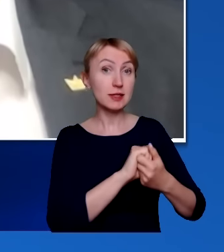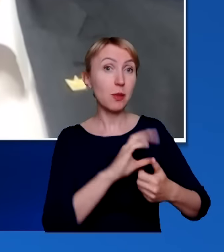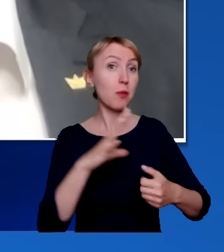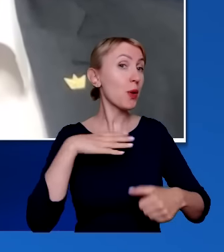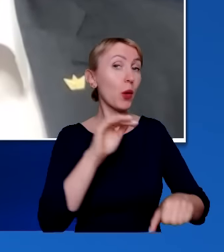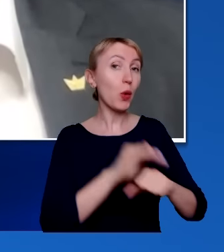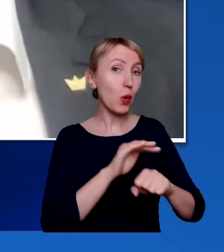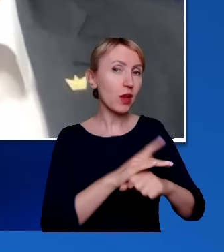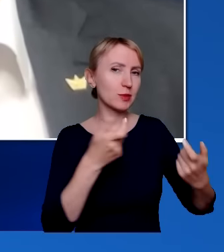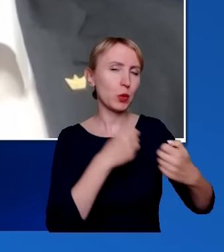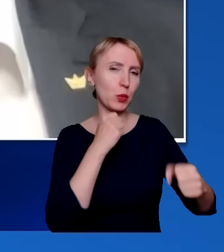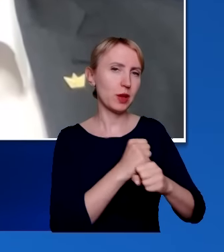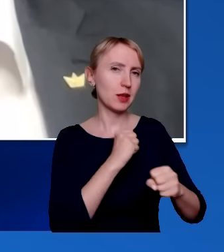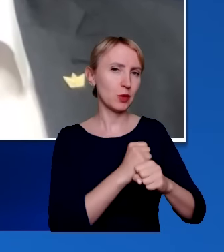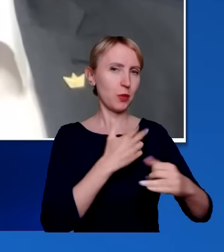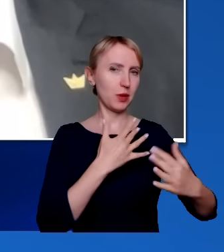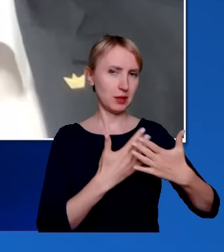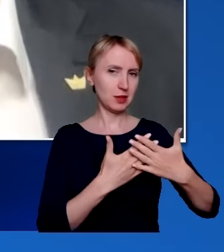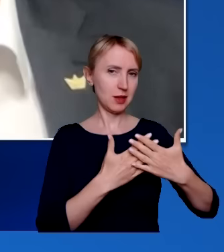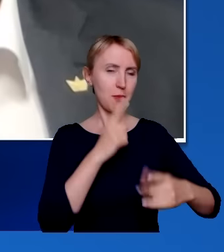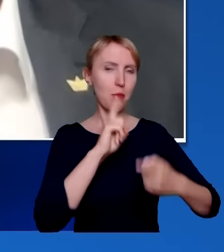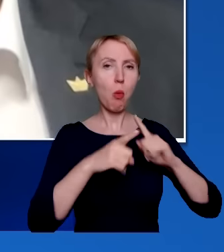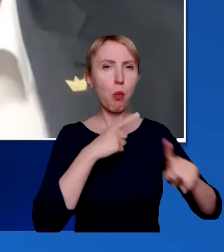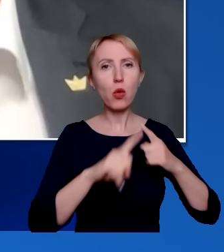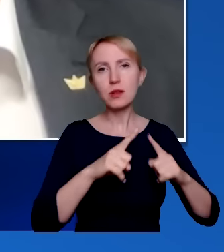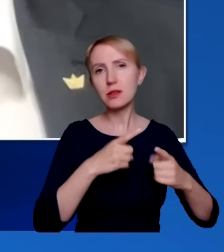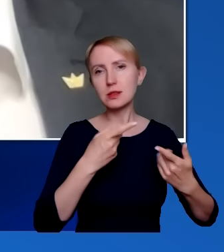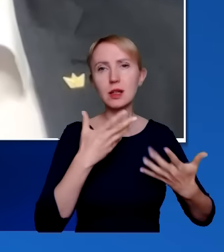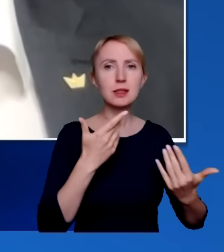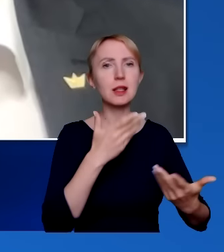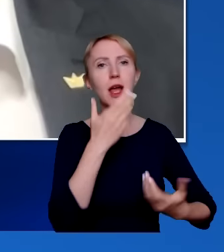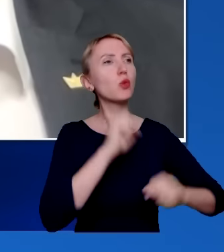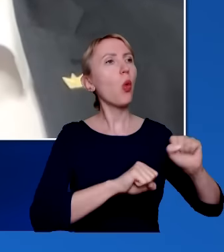współpracowników bliskich politycznych tam chc